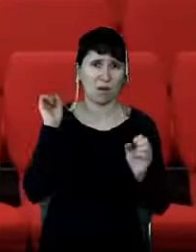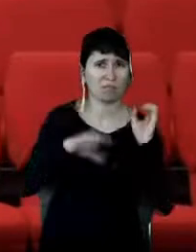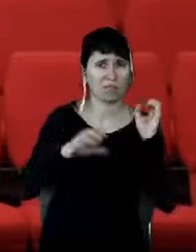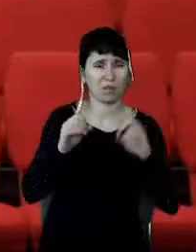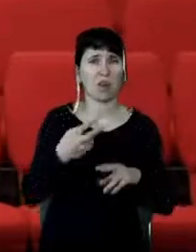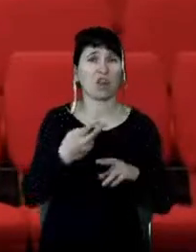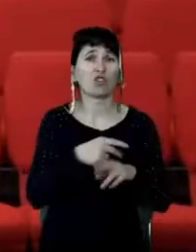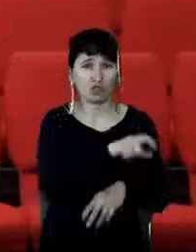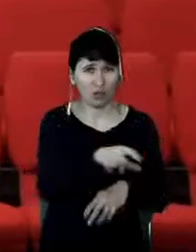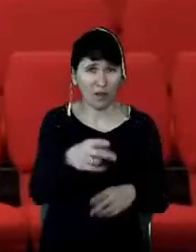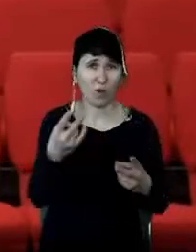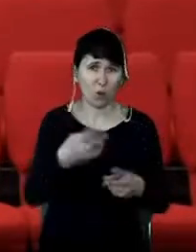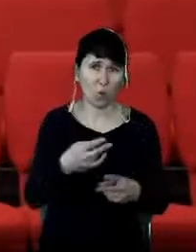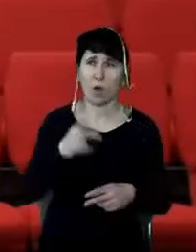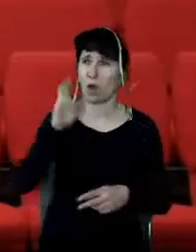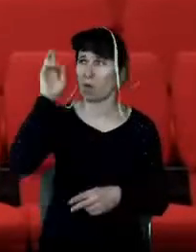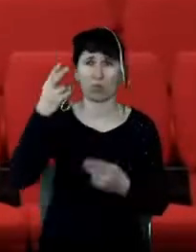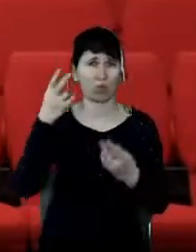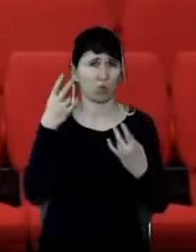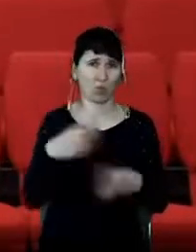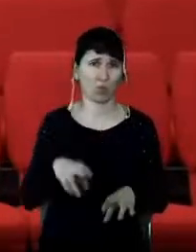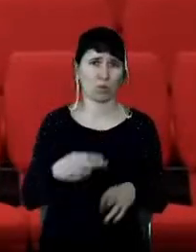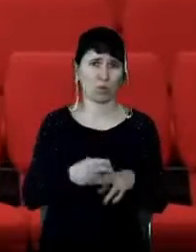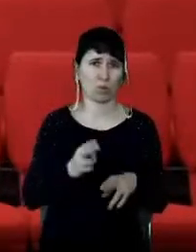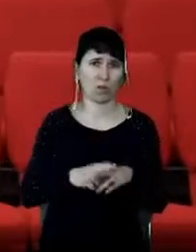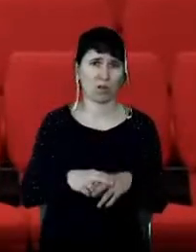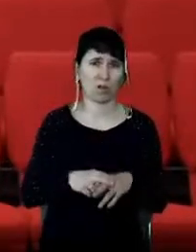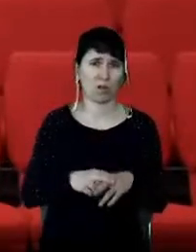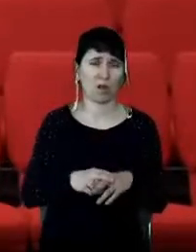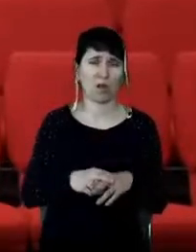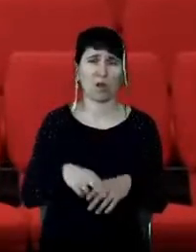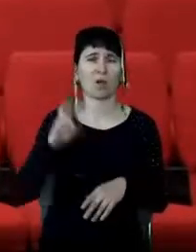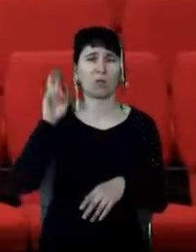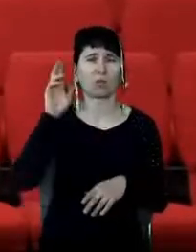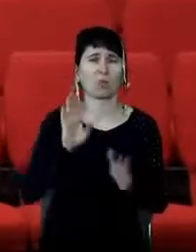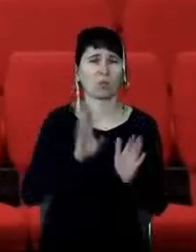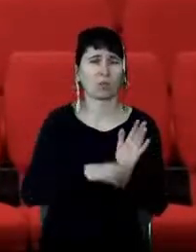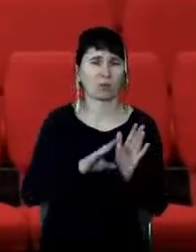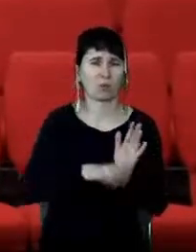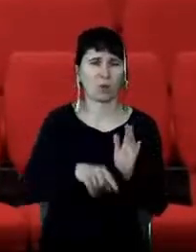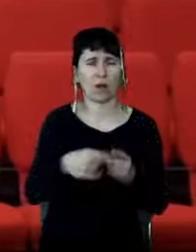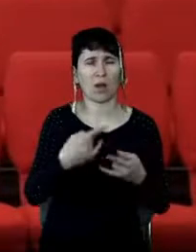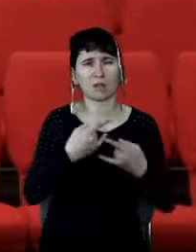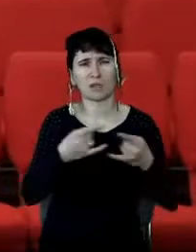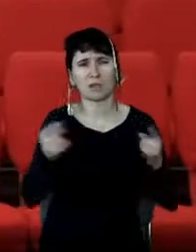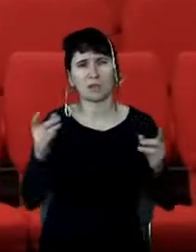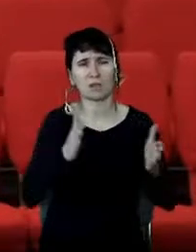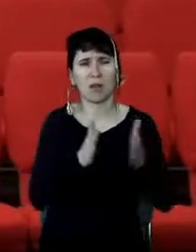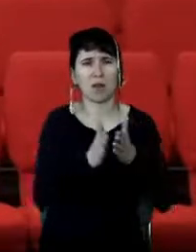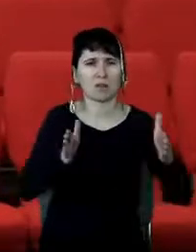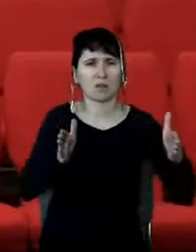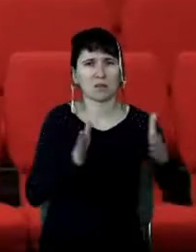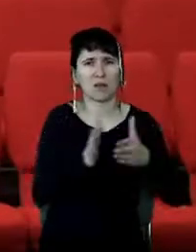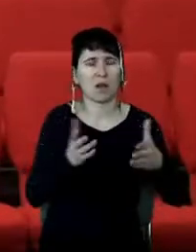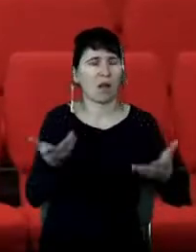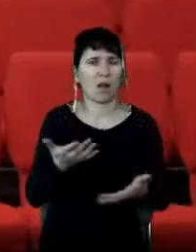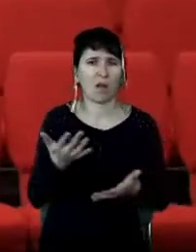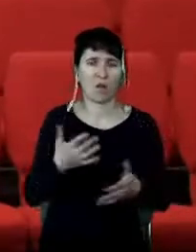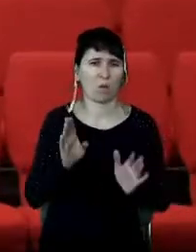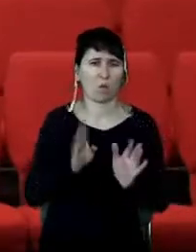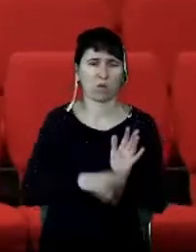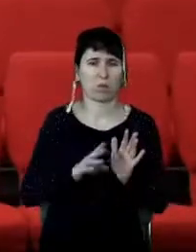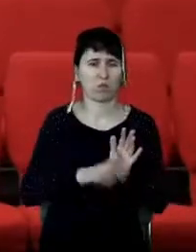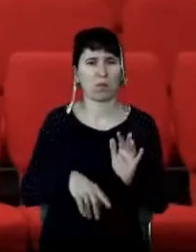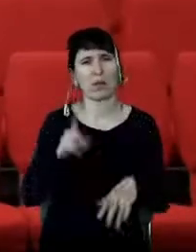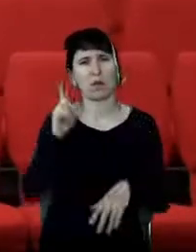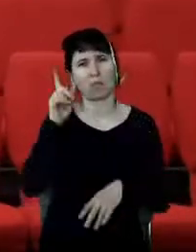людини потрібно, але для Бога це не потрібно. Йому не важливо, які там мури, які там камні, які вони висотою, які вони товщиною.